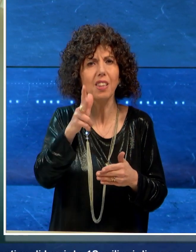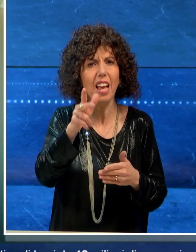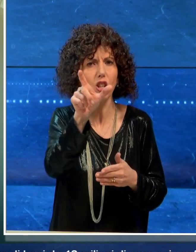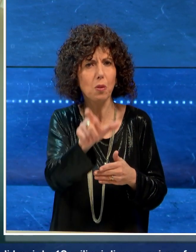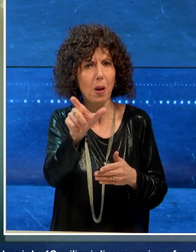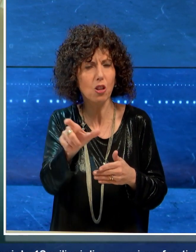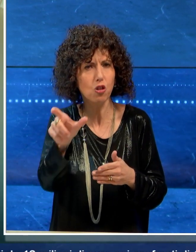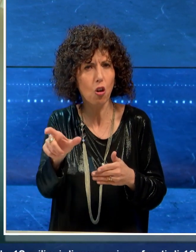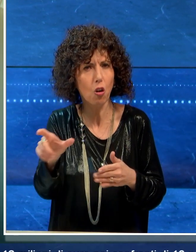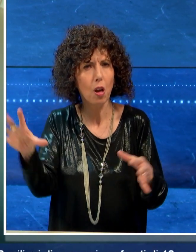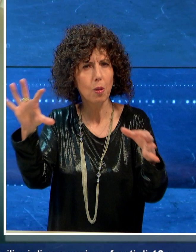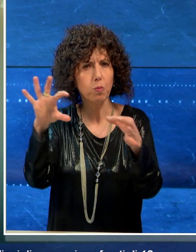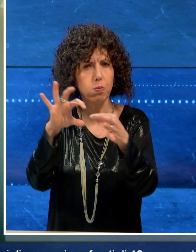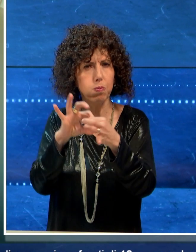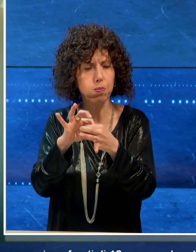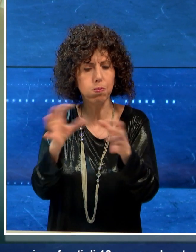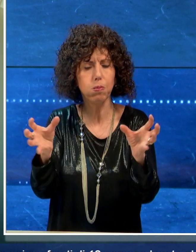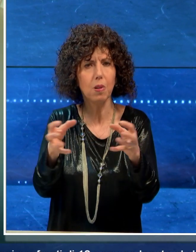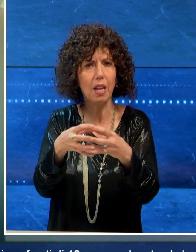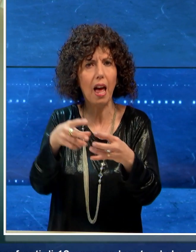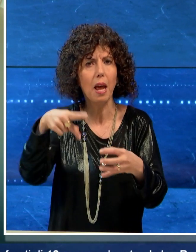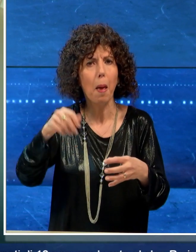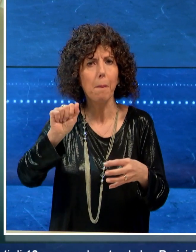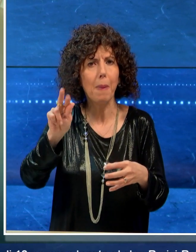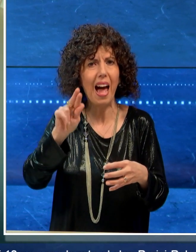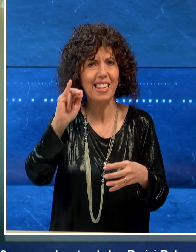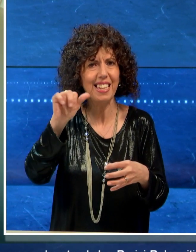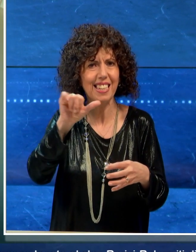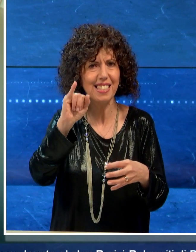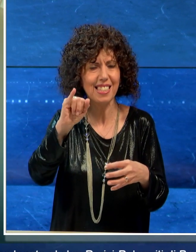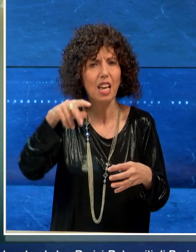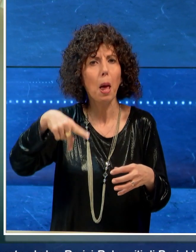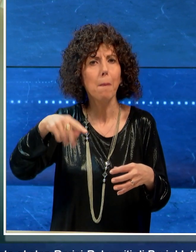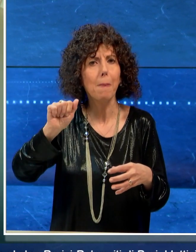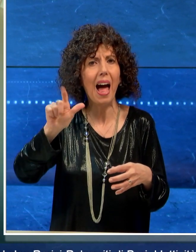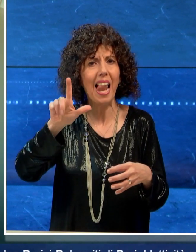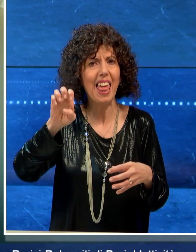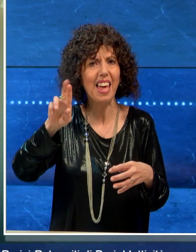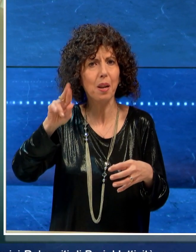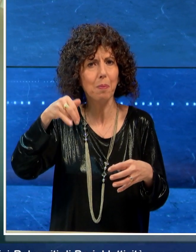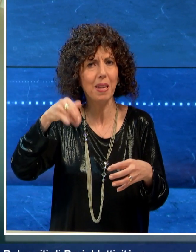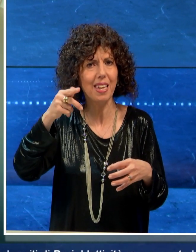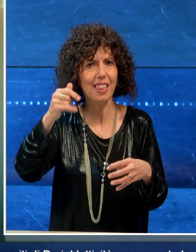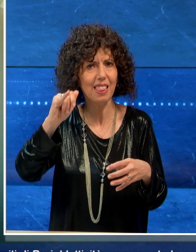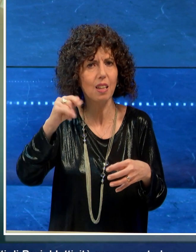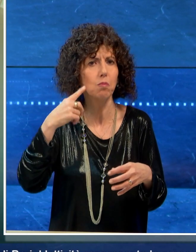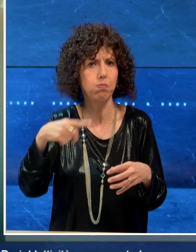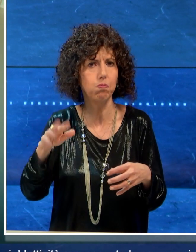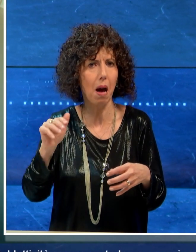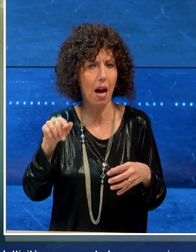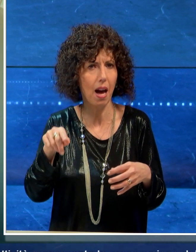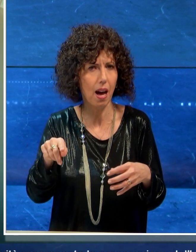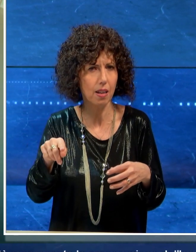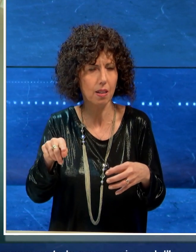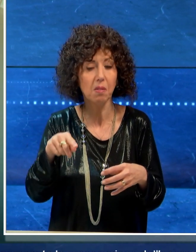persone legate ai clan Parisi Palermiti di Bari l'attività rappresenta la prosecuzione